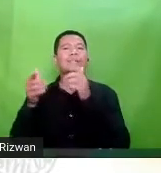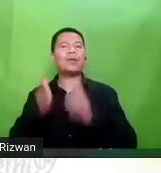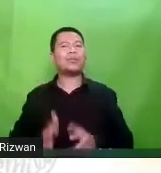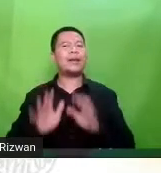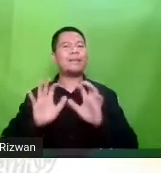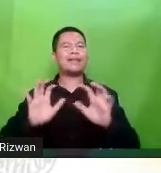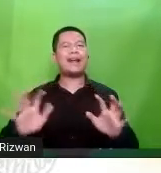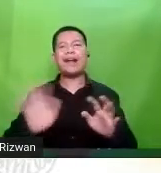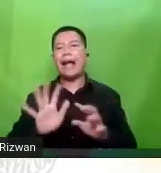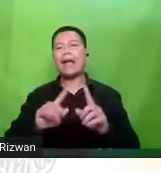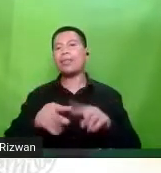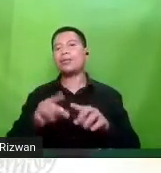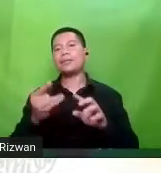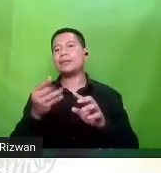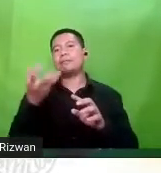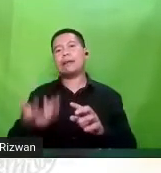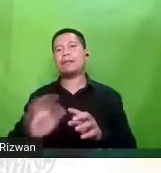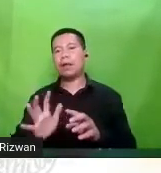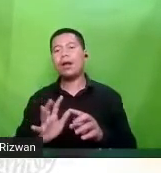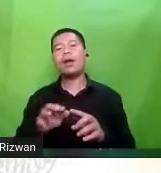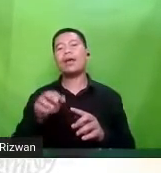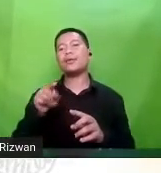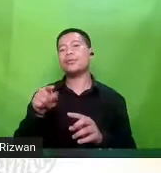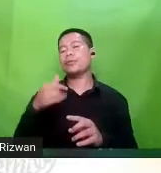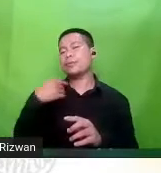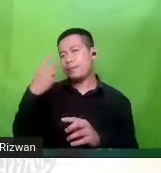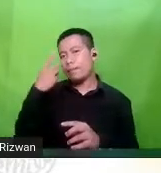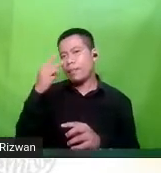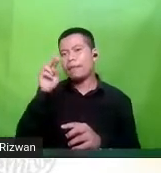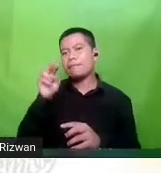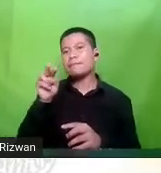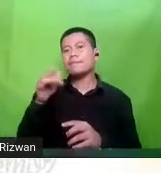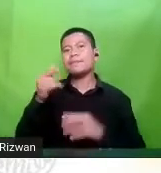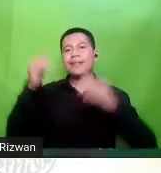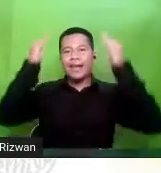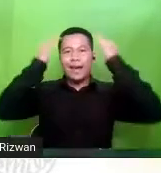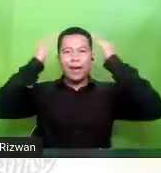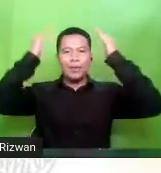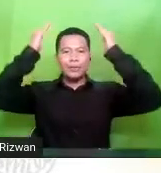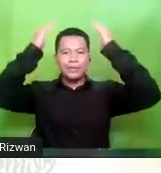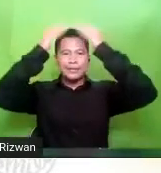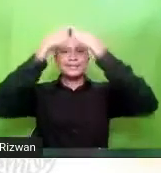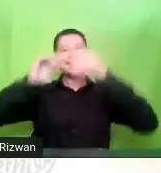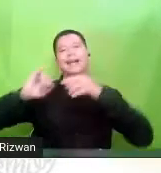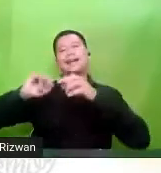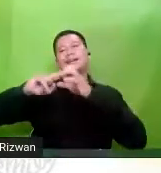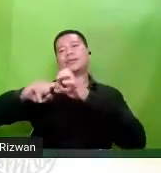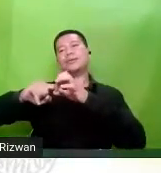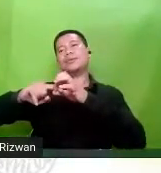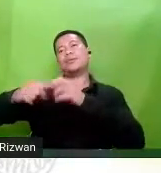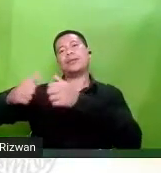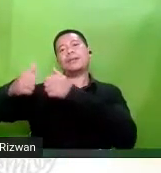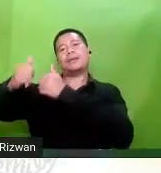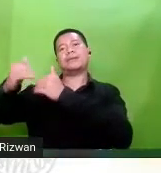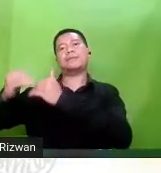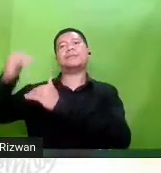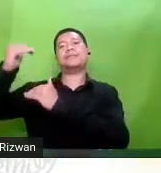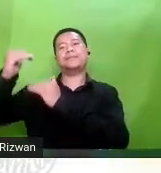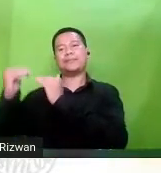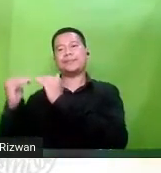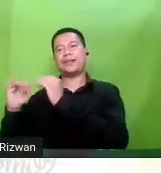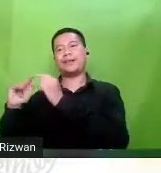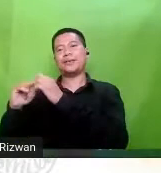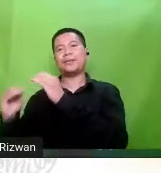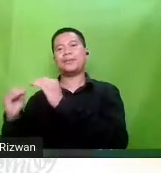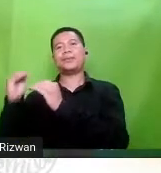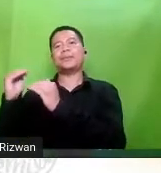kompleks, ya biasanya kita dapatkan pada bentuk yang autismenya dengan IQ lebih baik, ya. Walaupun yang disebut dengan IQ